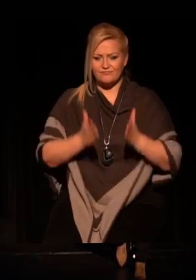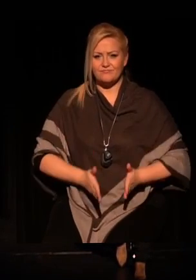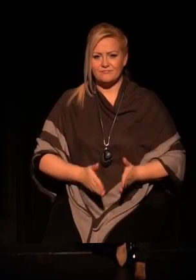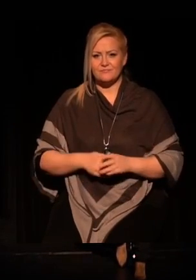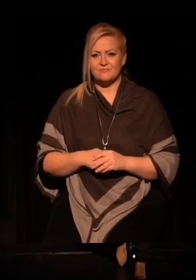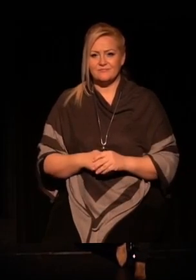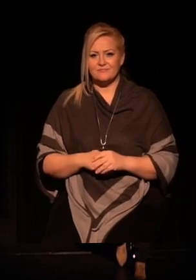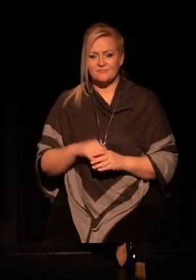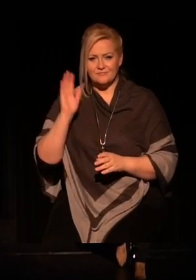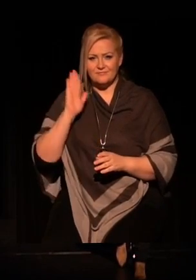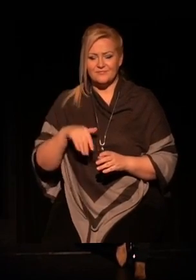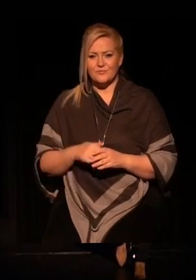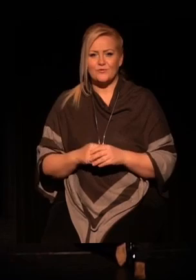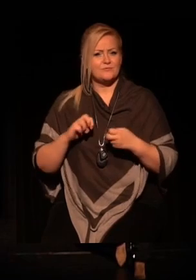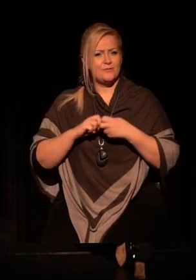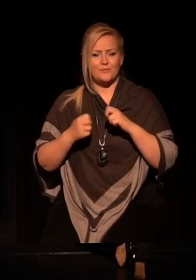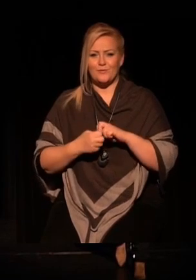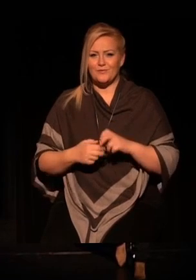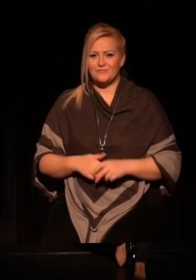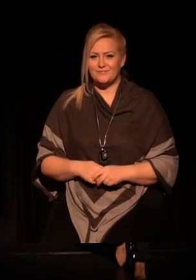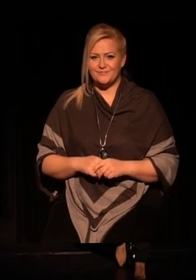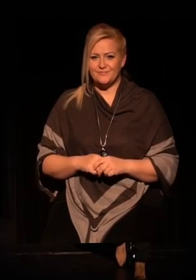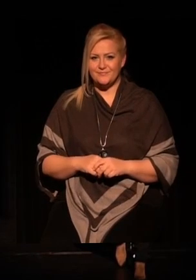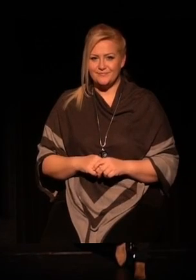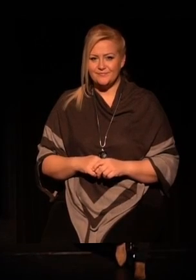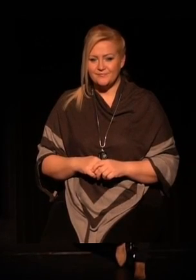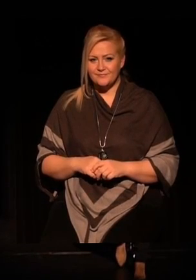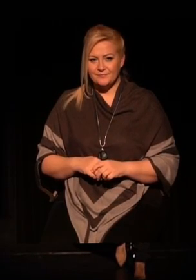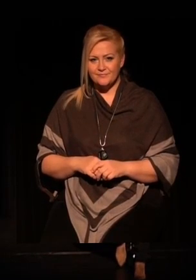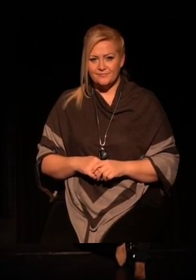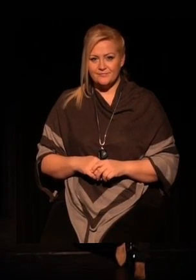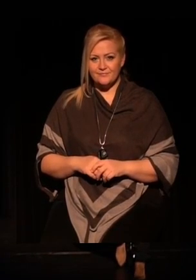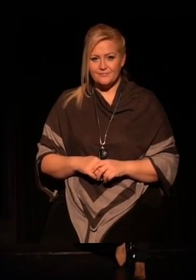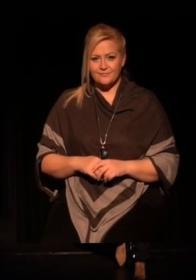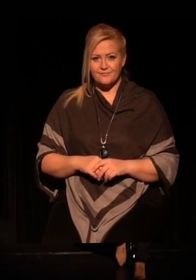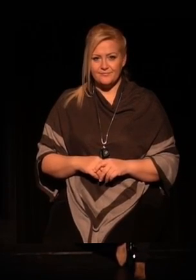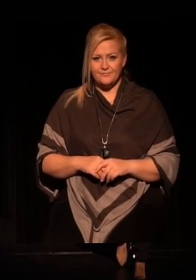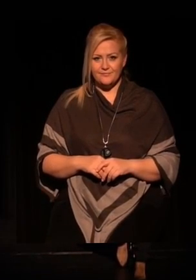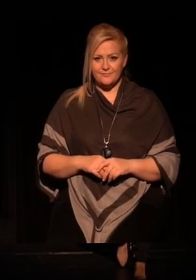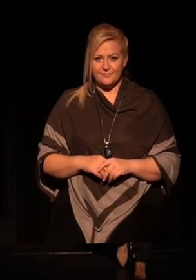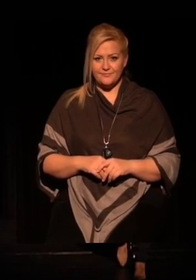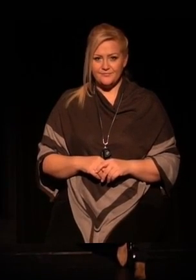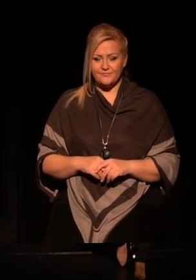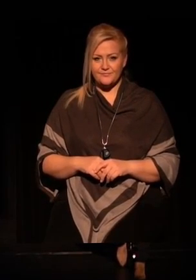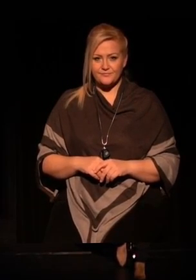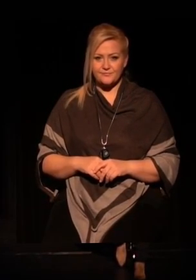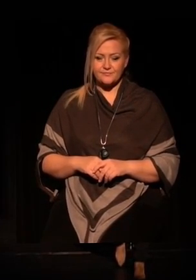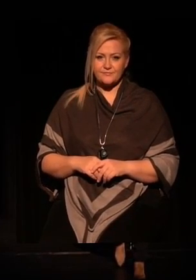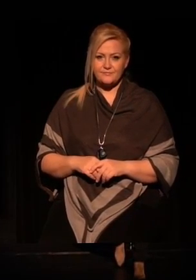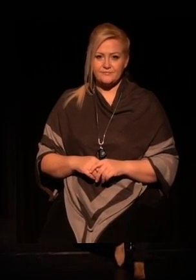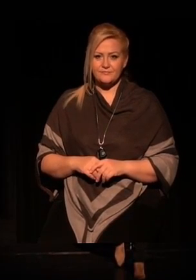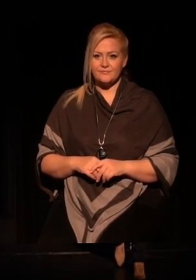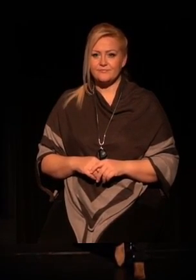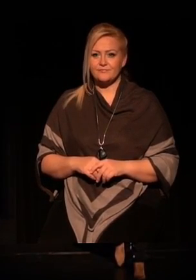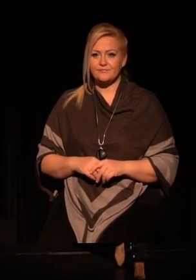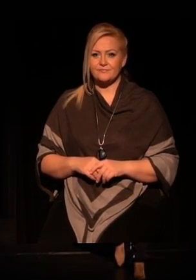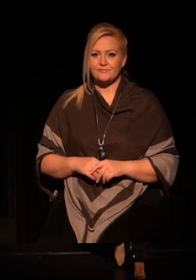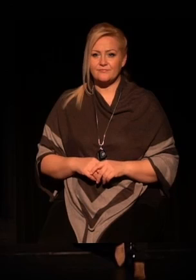całość, to nie jest kontuzja. Ale to nie jedyne zaskoczenie. Skroń